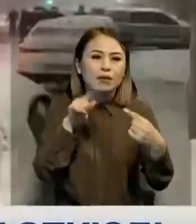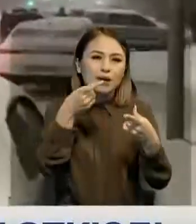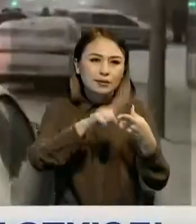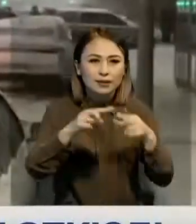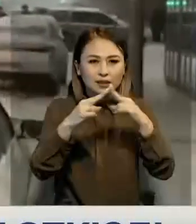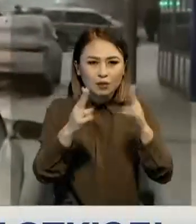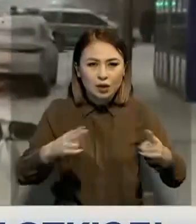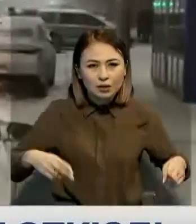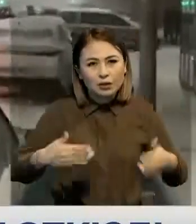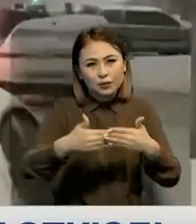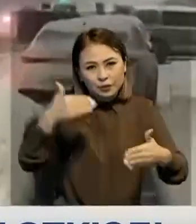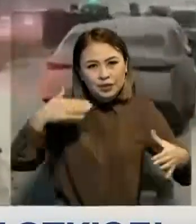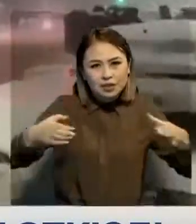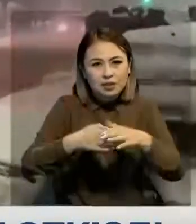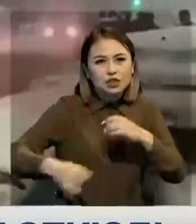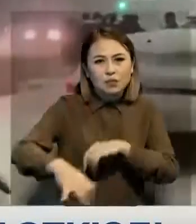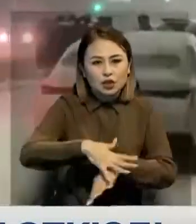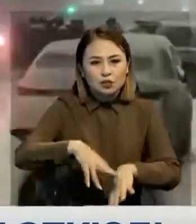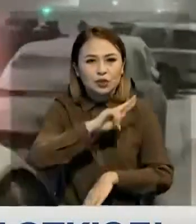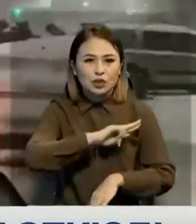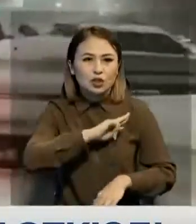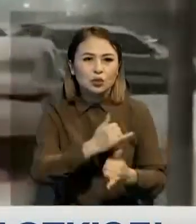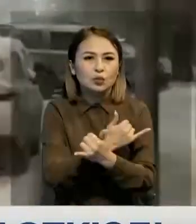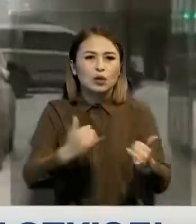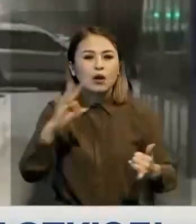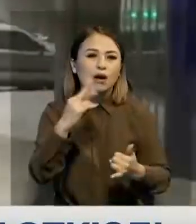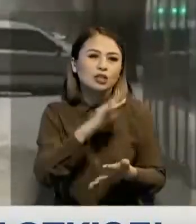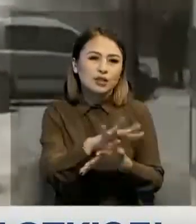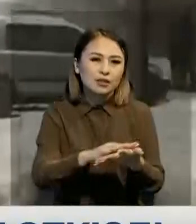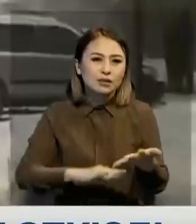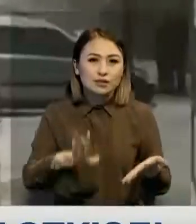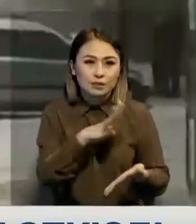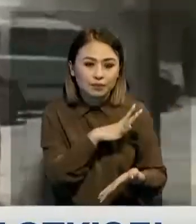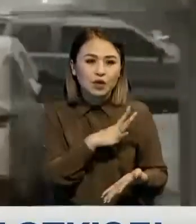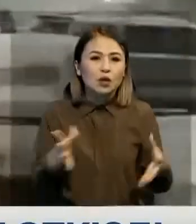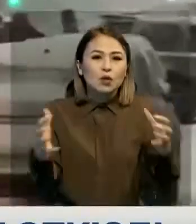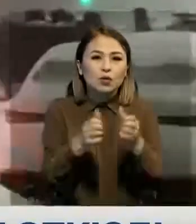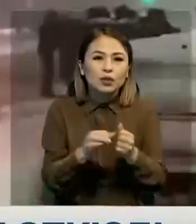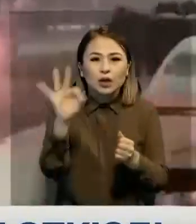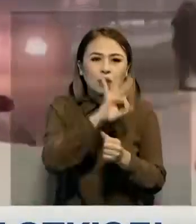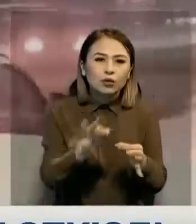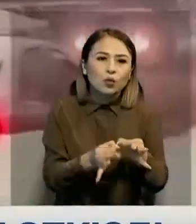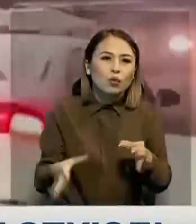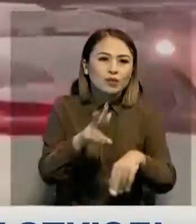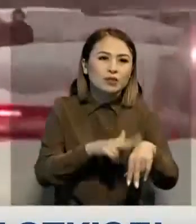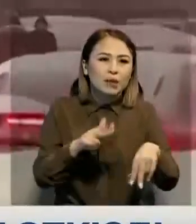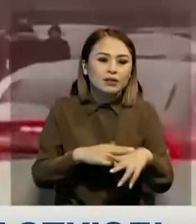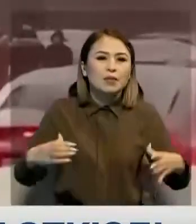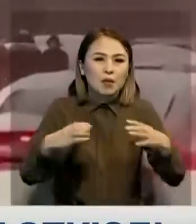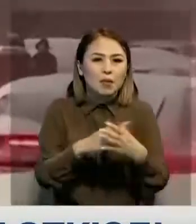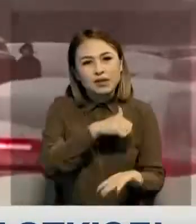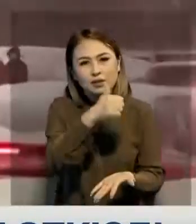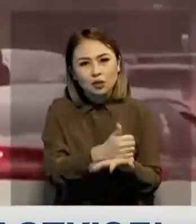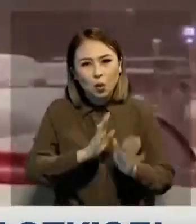агенттігіне қарасты ғимарат алдына топтасқандар жаппай жұмыстан шығу туралы арыз жазатынын ескерткен. Оқиға орнына облыстық